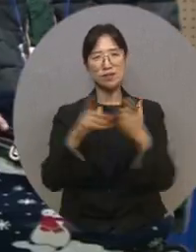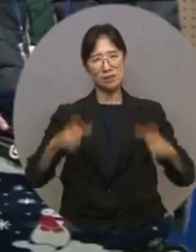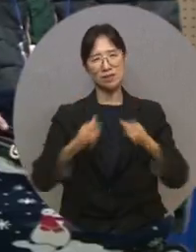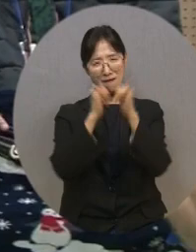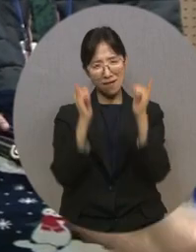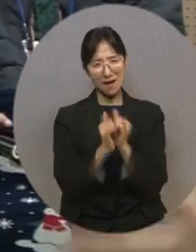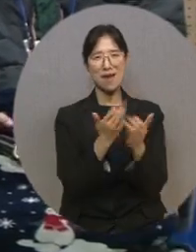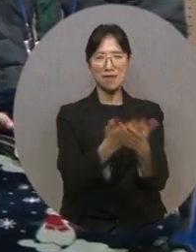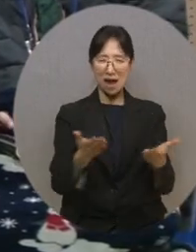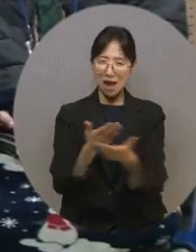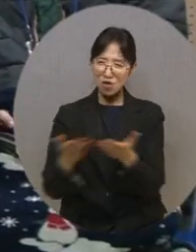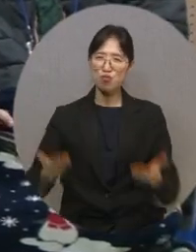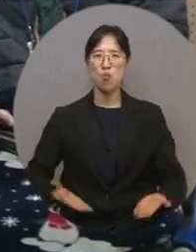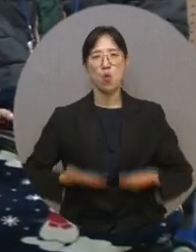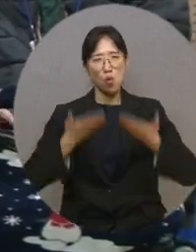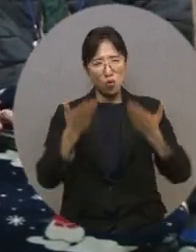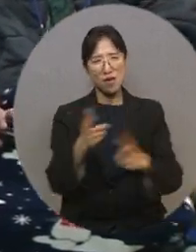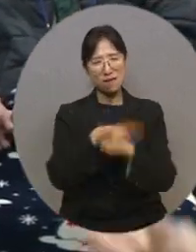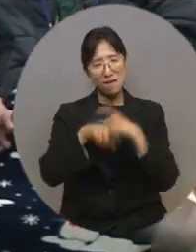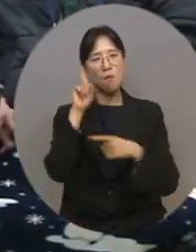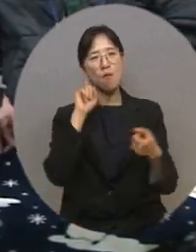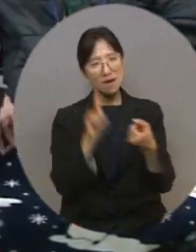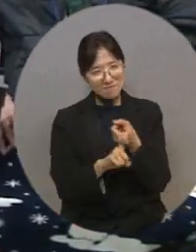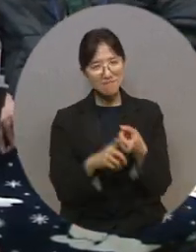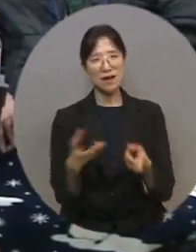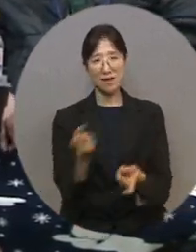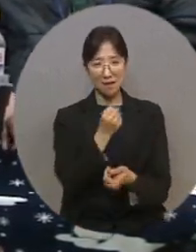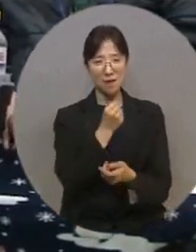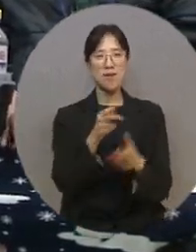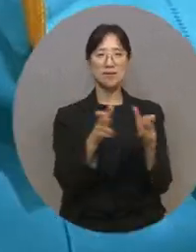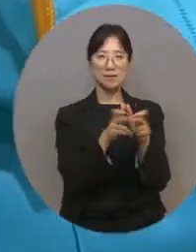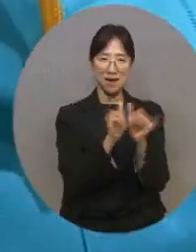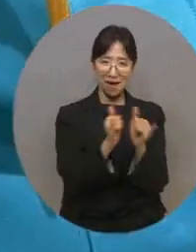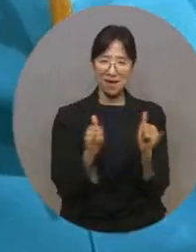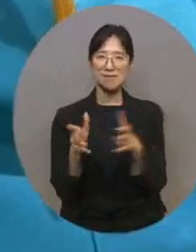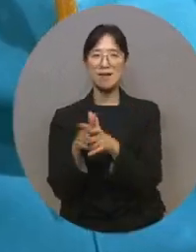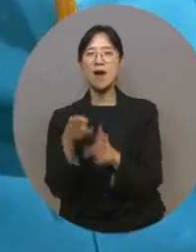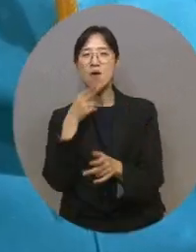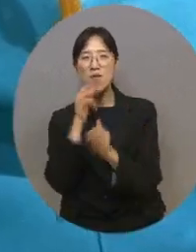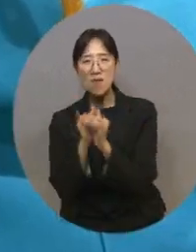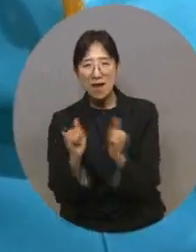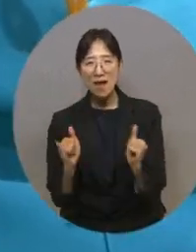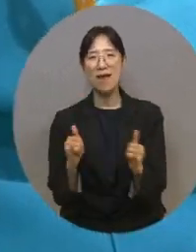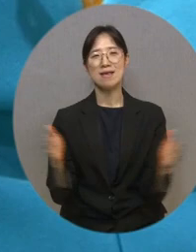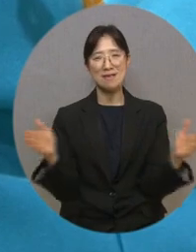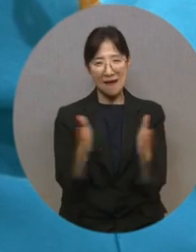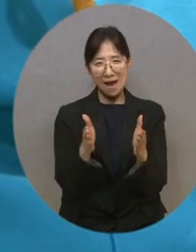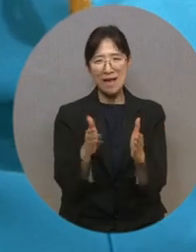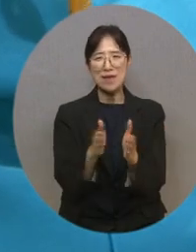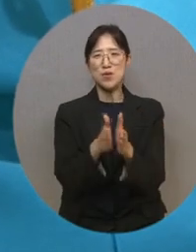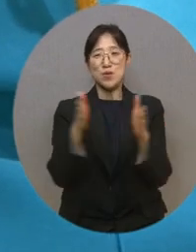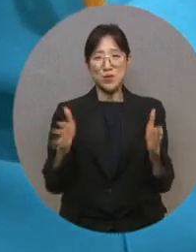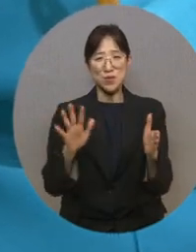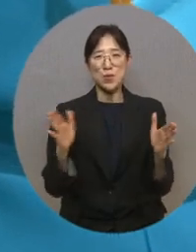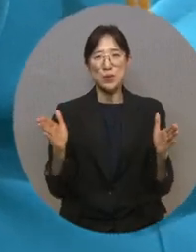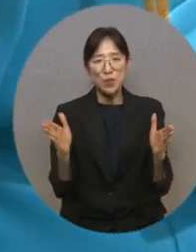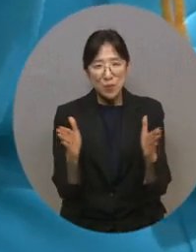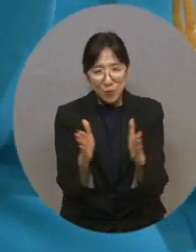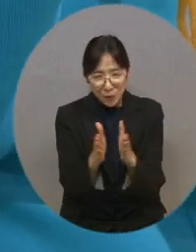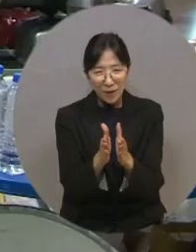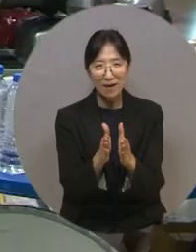지역사회의 나눔과 봉사에 더욱 관심을 가지고 장애인과 비장애인 사회를 좁혀나가 한층 더